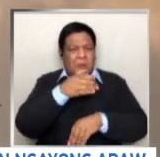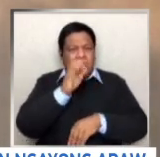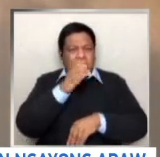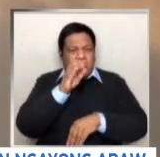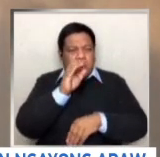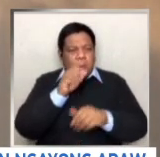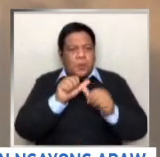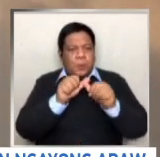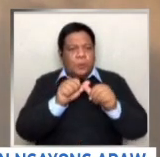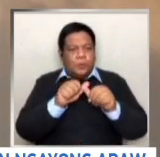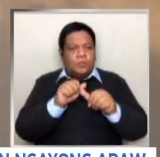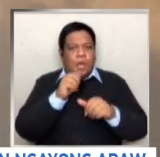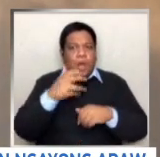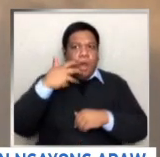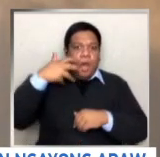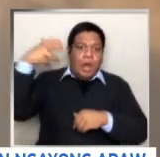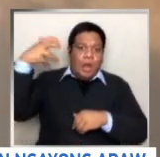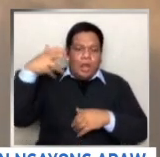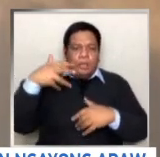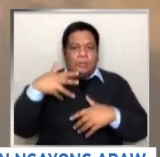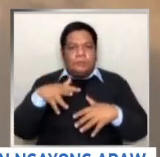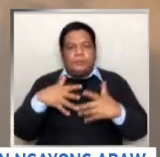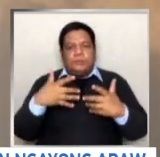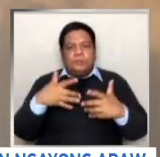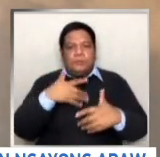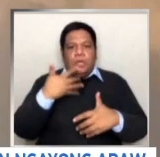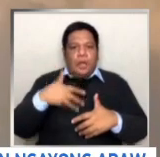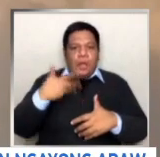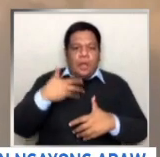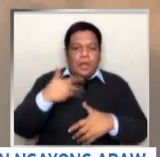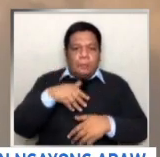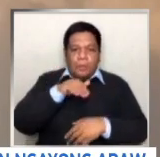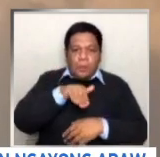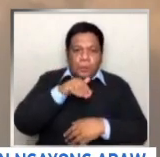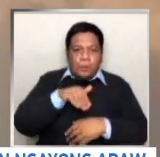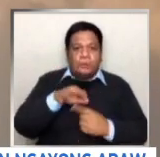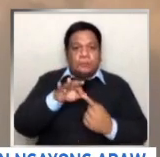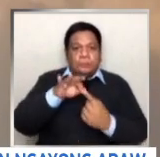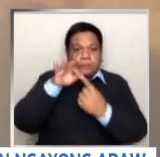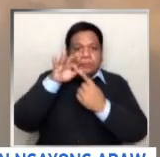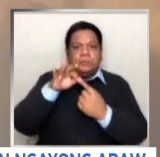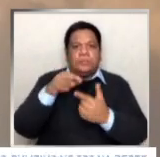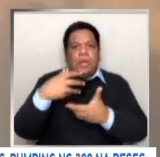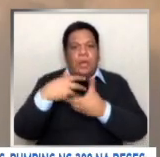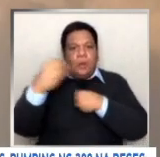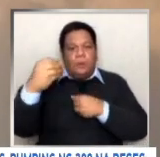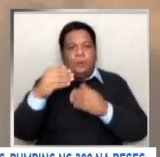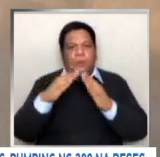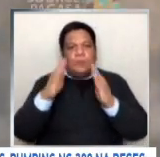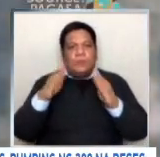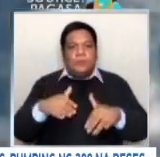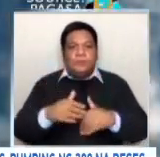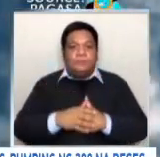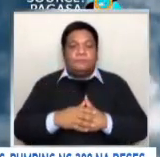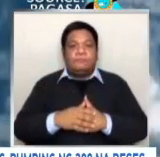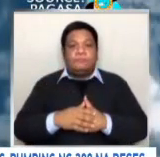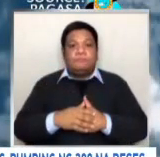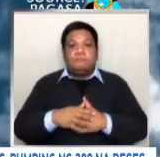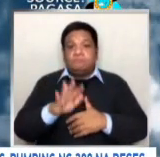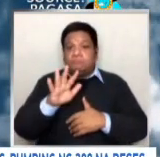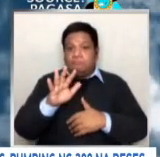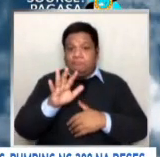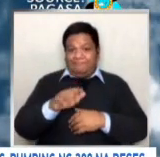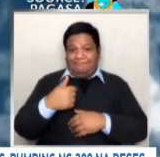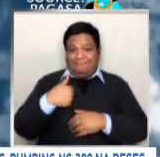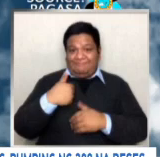heat exhaustion, lalong-lalo na po yung mga nasa labas ng bahay. Samantala, may bagong binabantay ang low pressure area naman na nakita